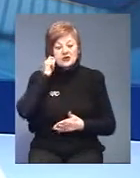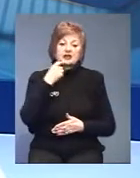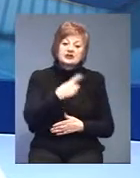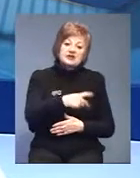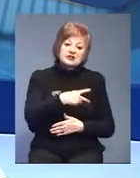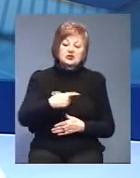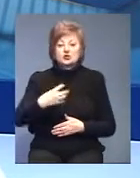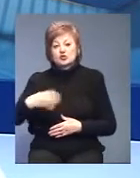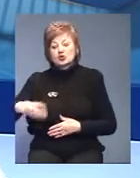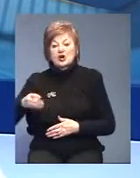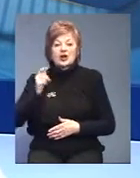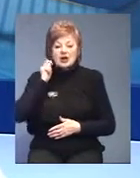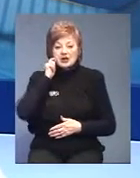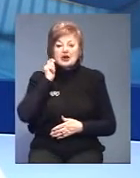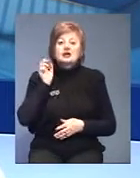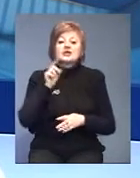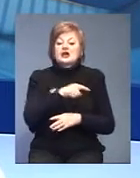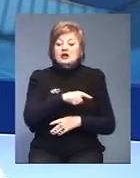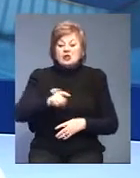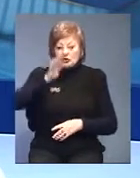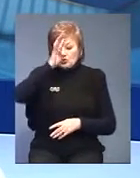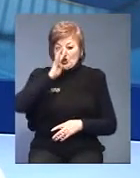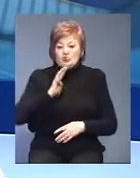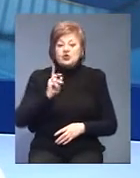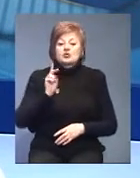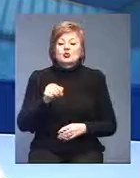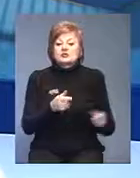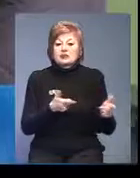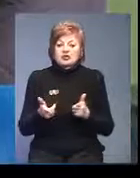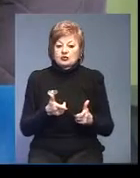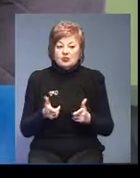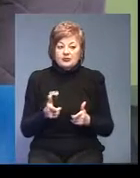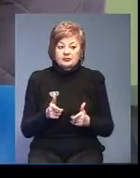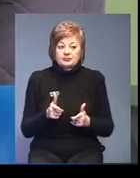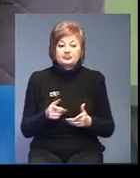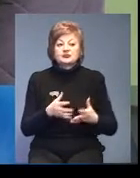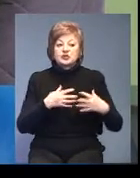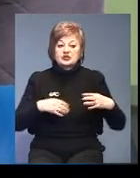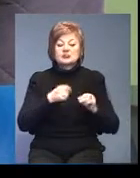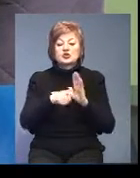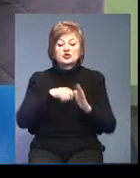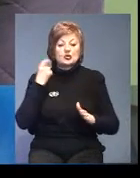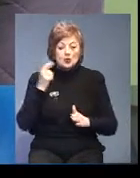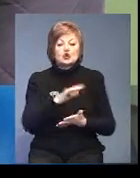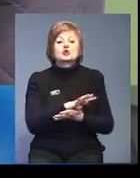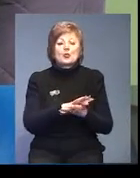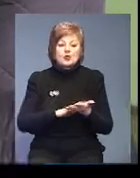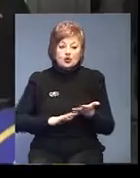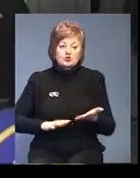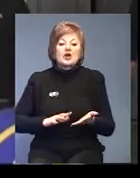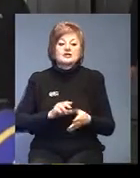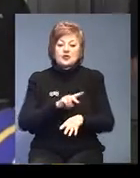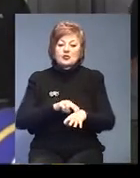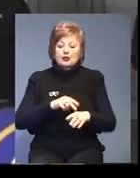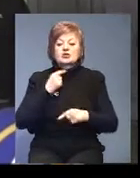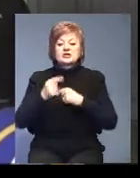20 до 40 років пройшли 4-місячний курс підготовки. Вадим Камозін з Донецької області продовжив правоохоронну династію.